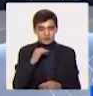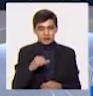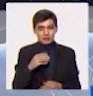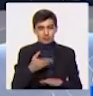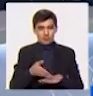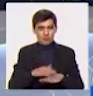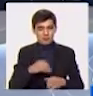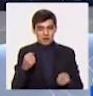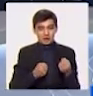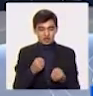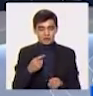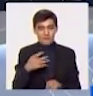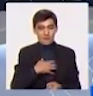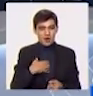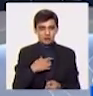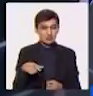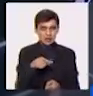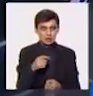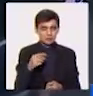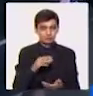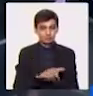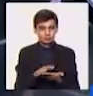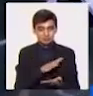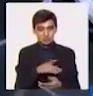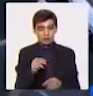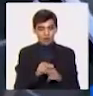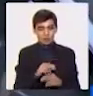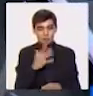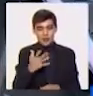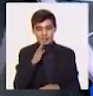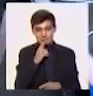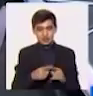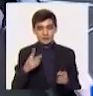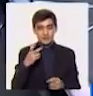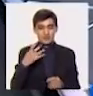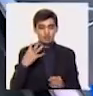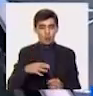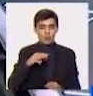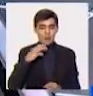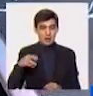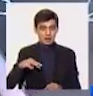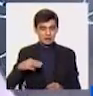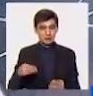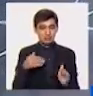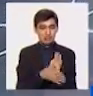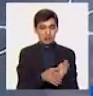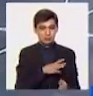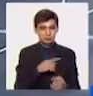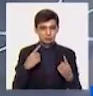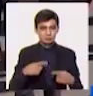жүк машиналары маңызды трассаларды құртып, 5 жылда 240 миллиард теңге шығын келтірген